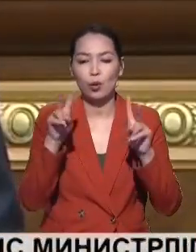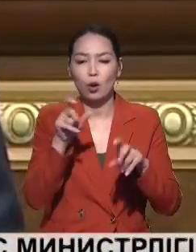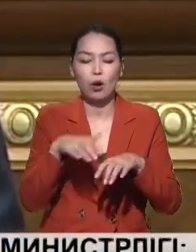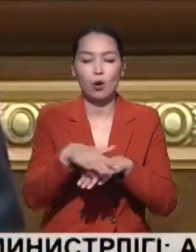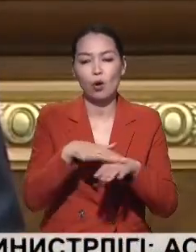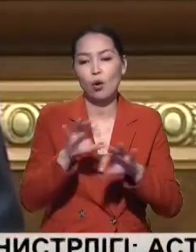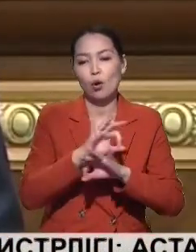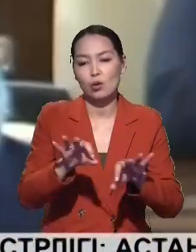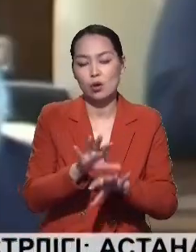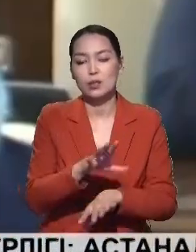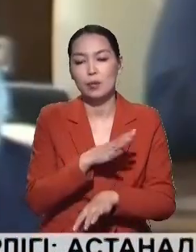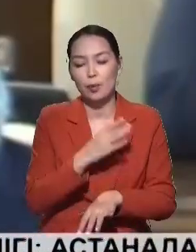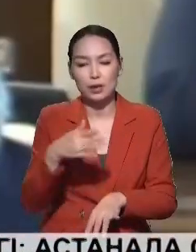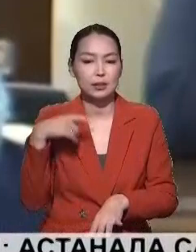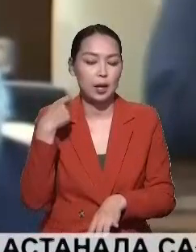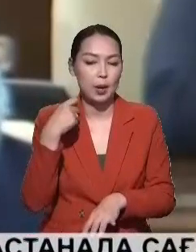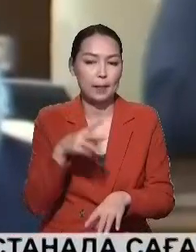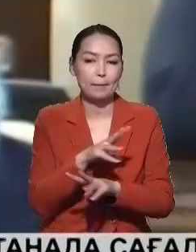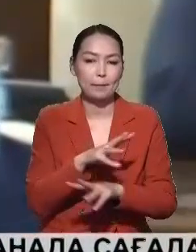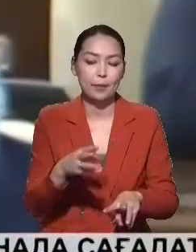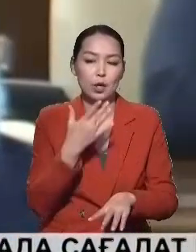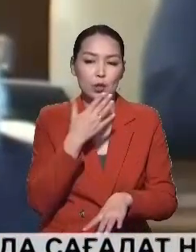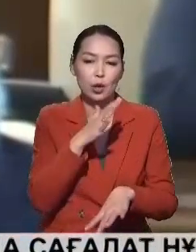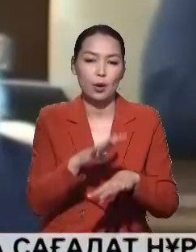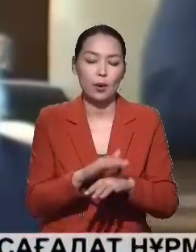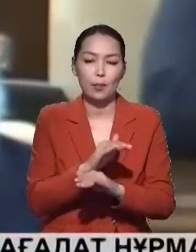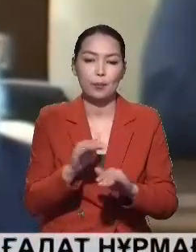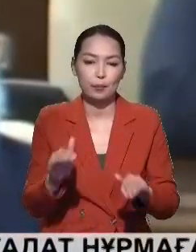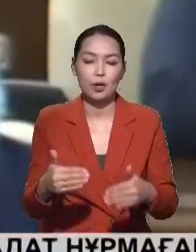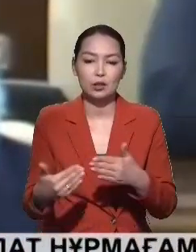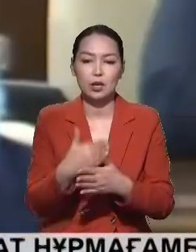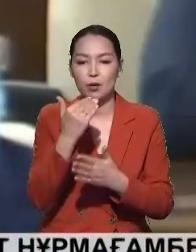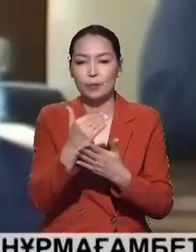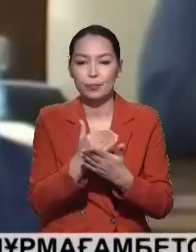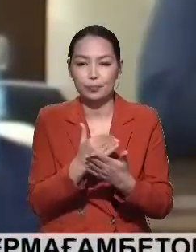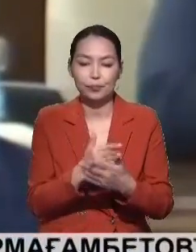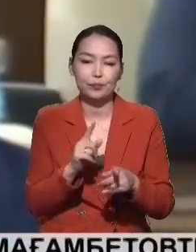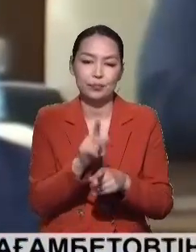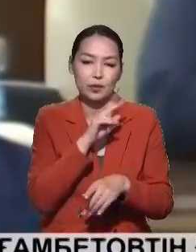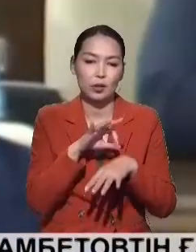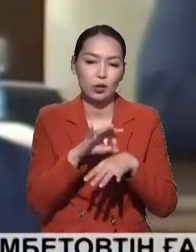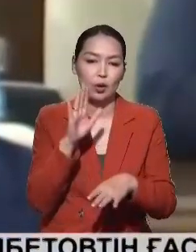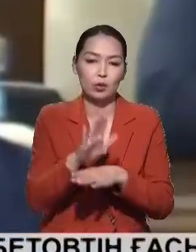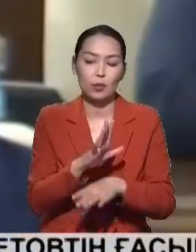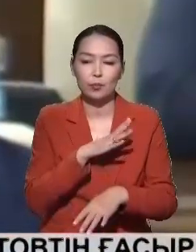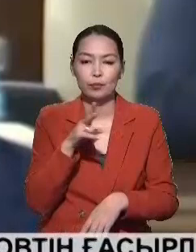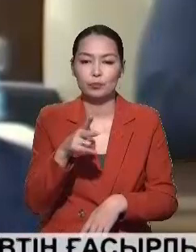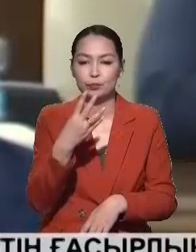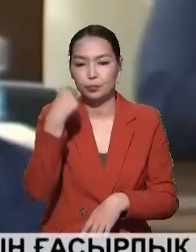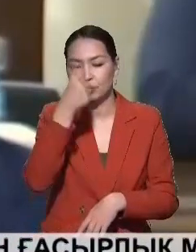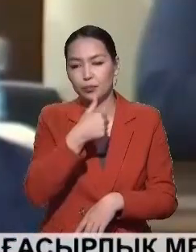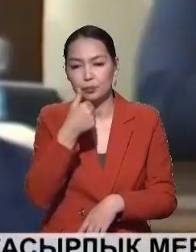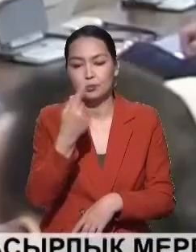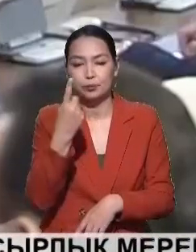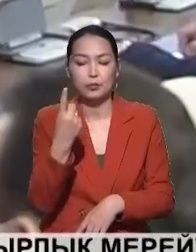жолдауында осылай деген. Президент үкіметке ұлттық қор балаларға атты жаңа бағдарламаны жүзеге асыруды тапсырды. 2024 жылдың